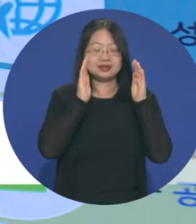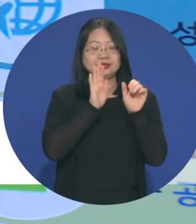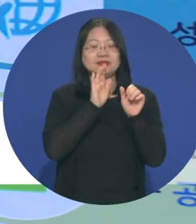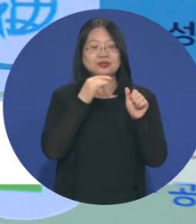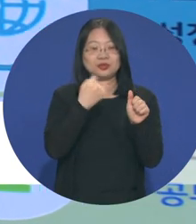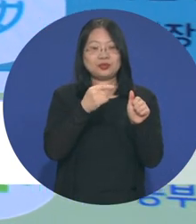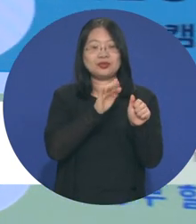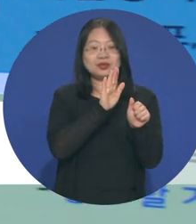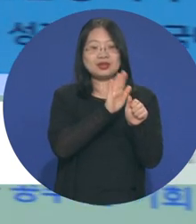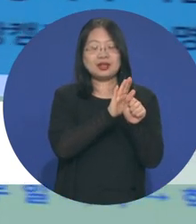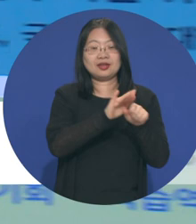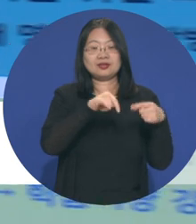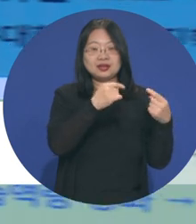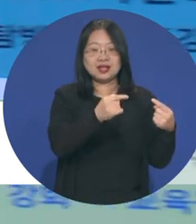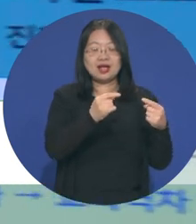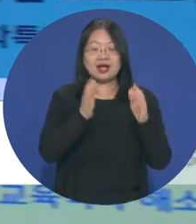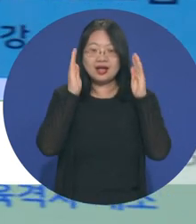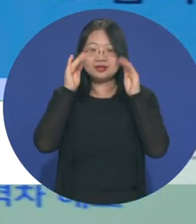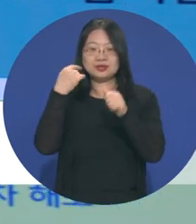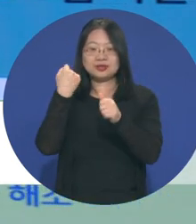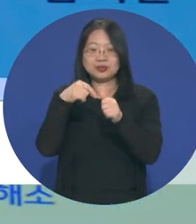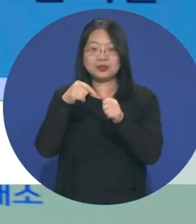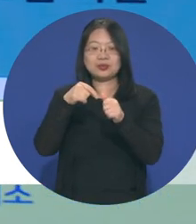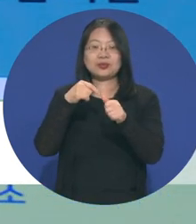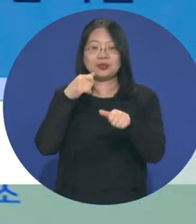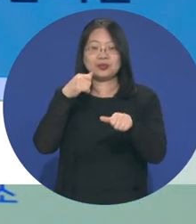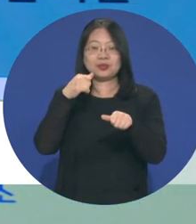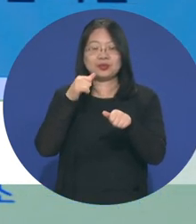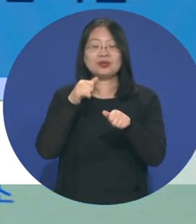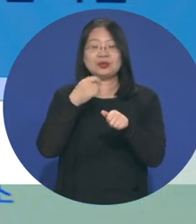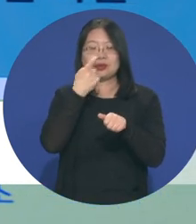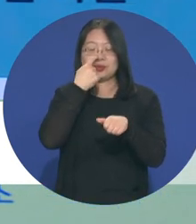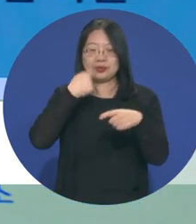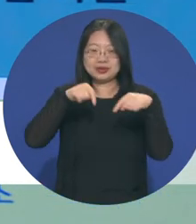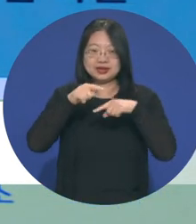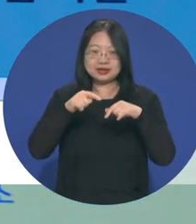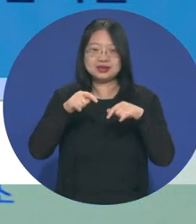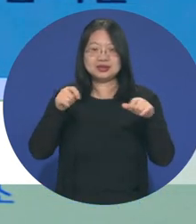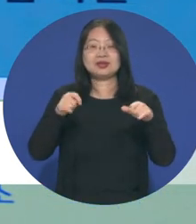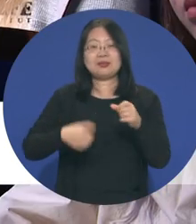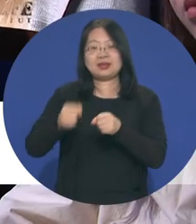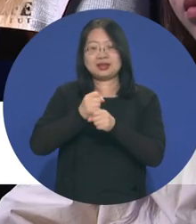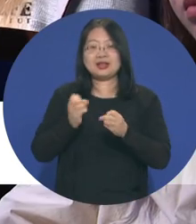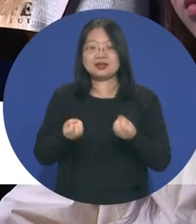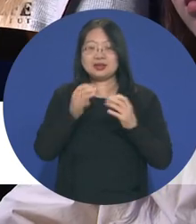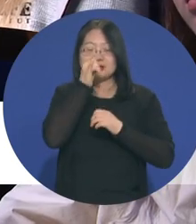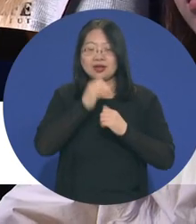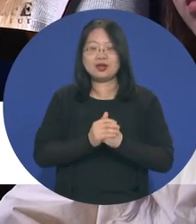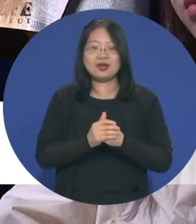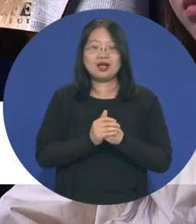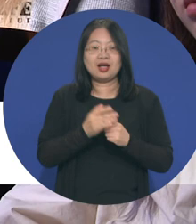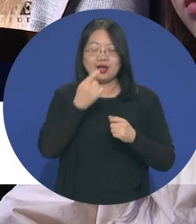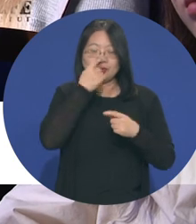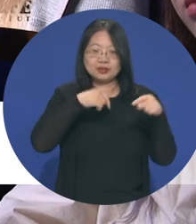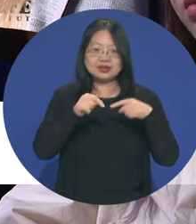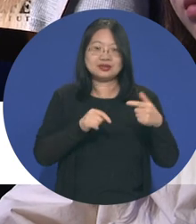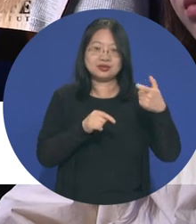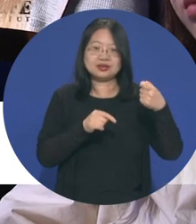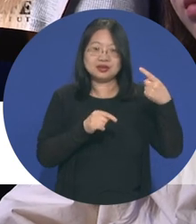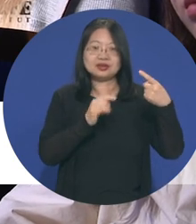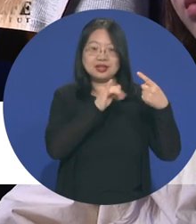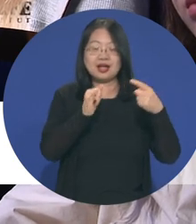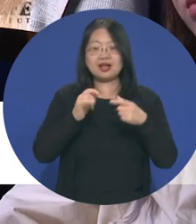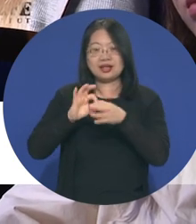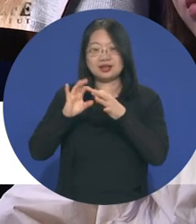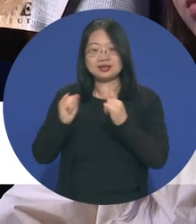도와줄 학습코치 발대식을 열었습니다 행사에는 기 학습코치 60여명과 관계자등 100여명이